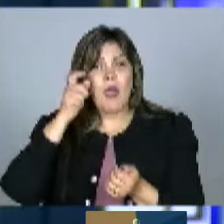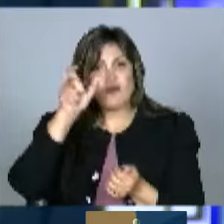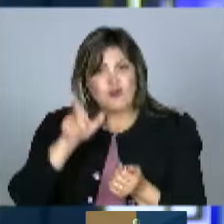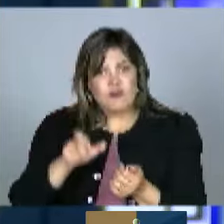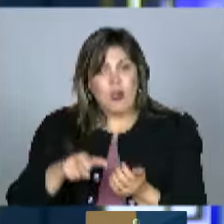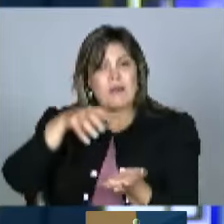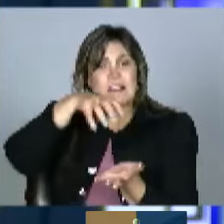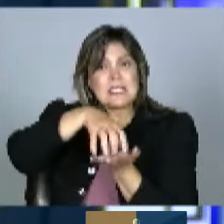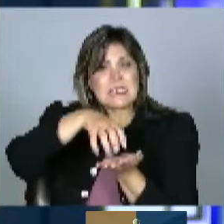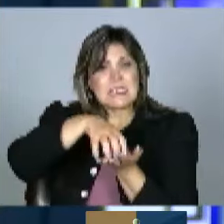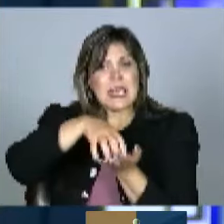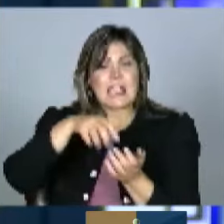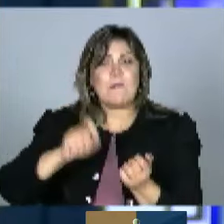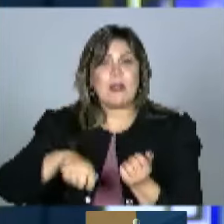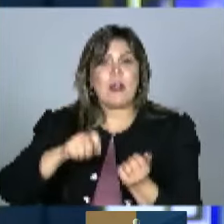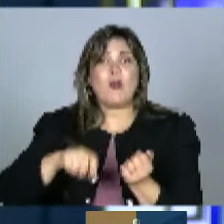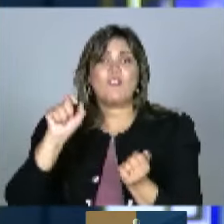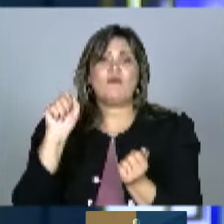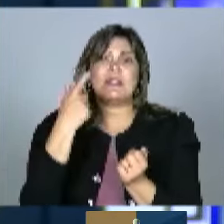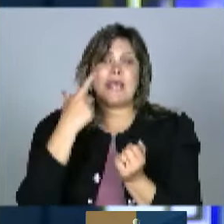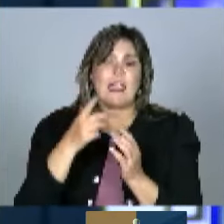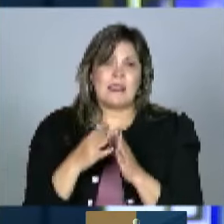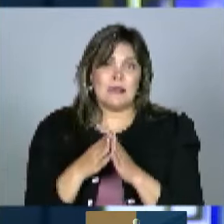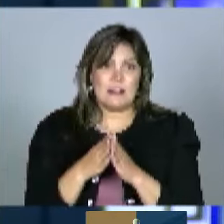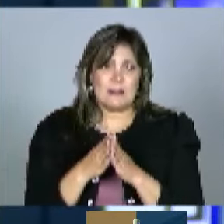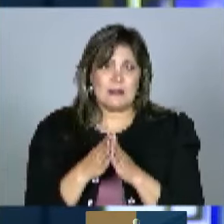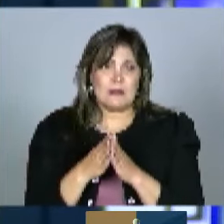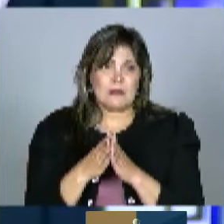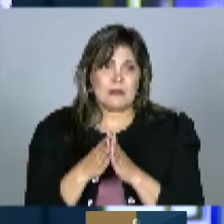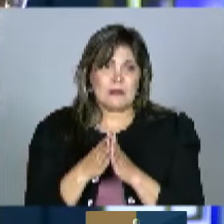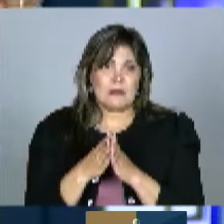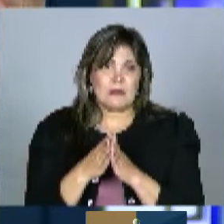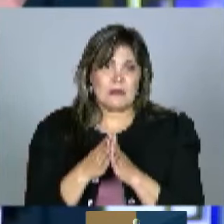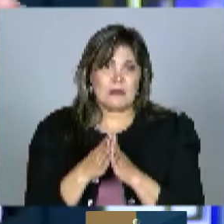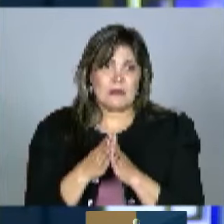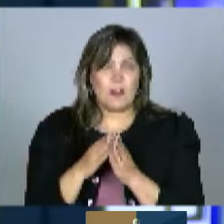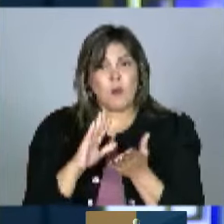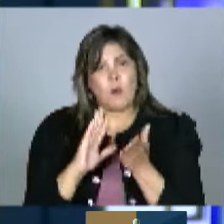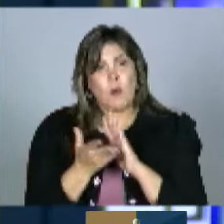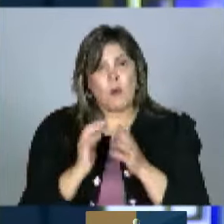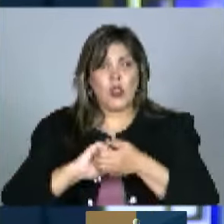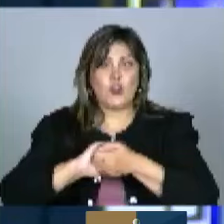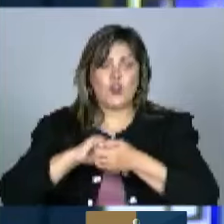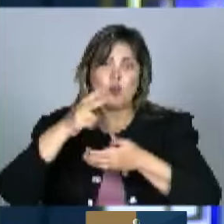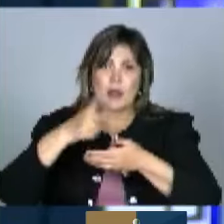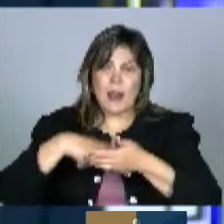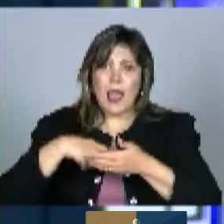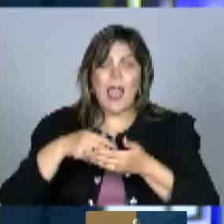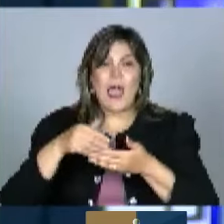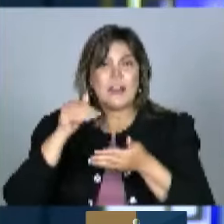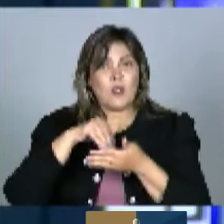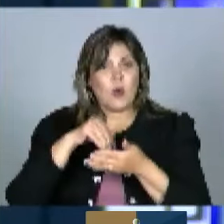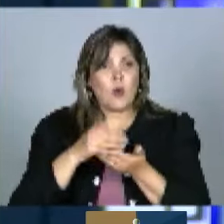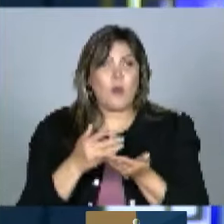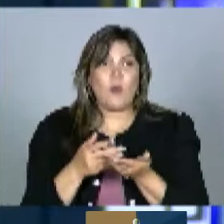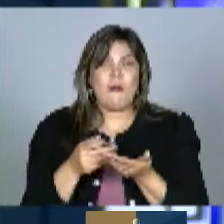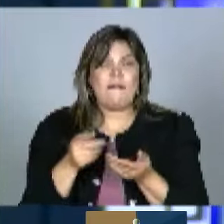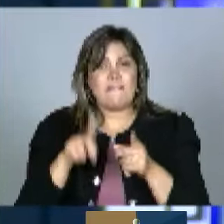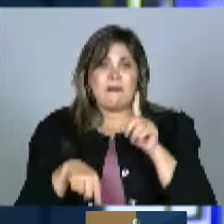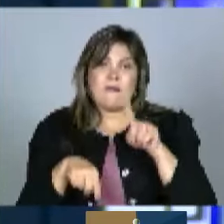في من القضاء المستعجل و جايز يكون العقد فيه صغرات في في